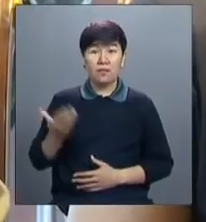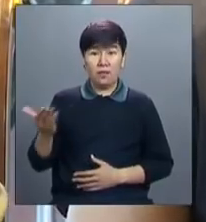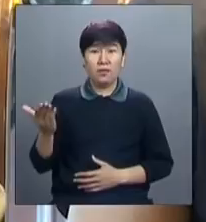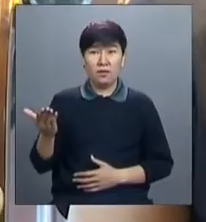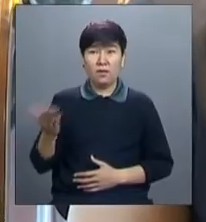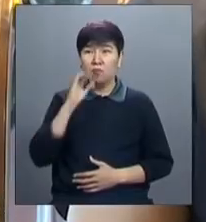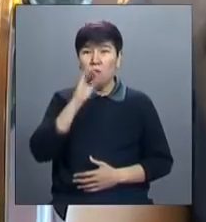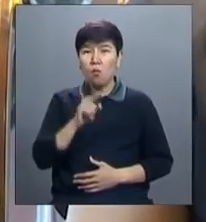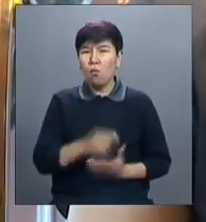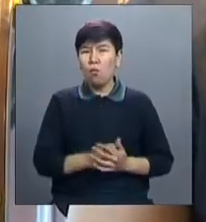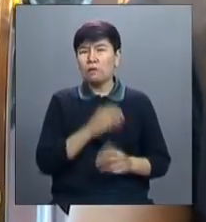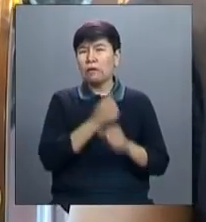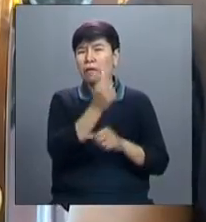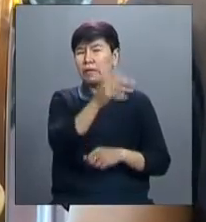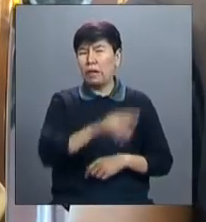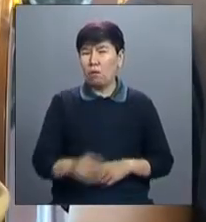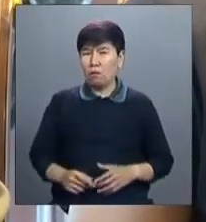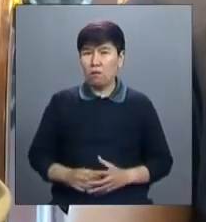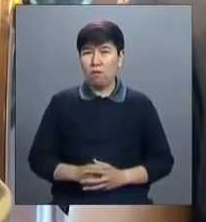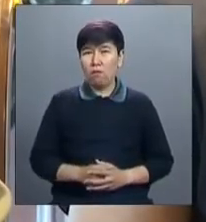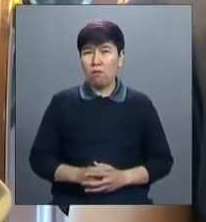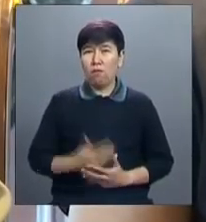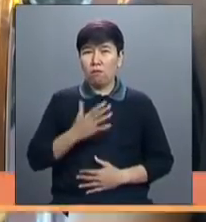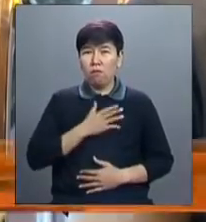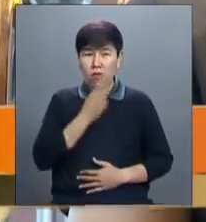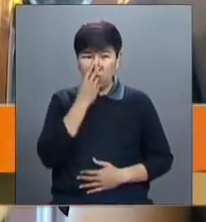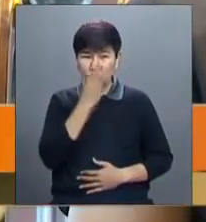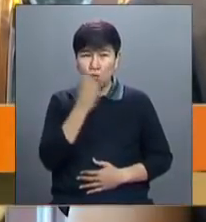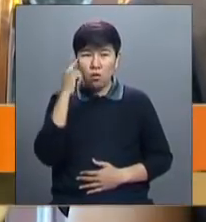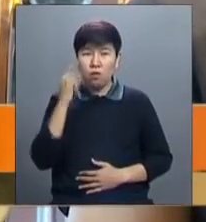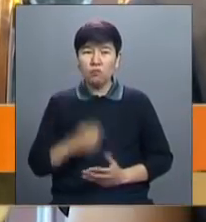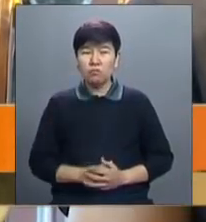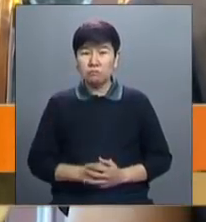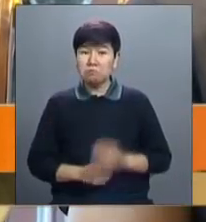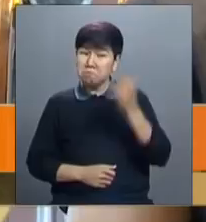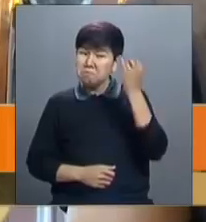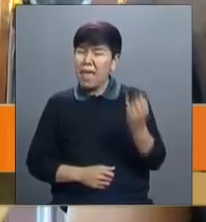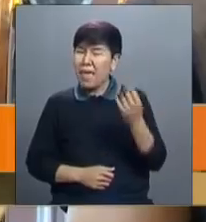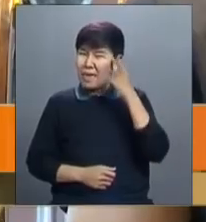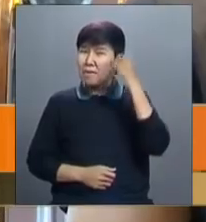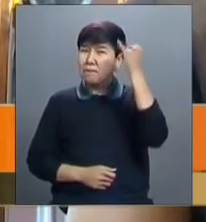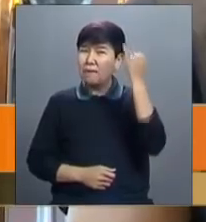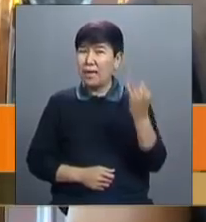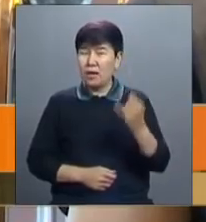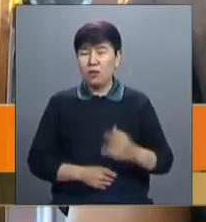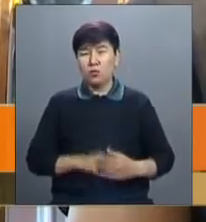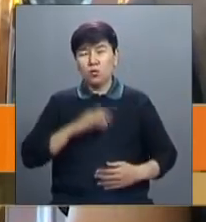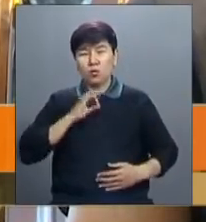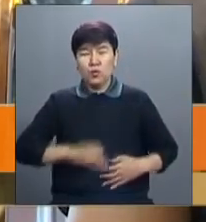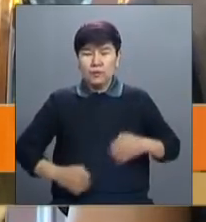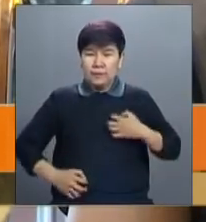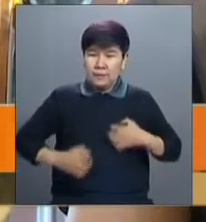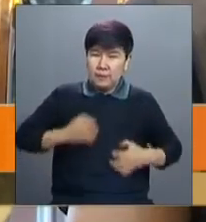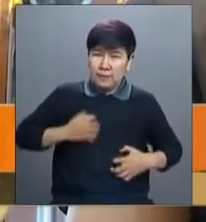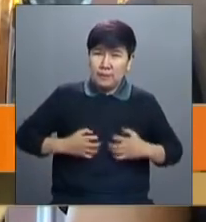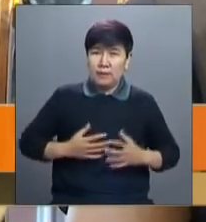ได้อย่างไรพอผมฟันธงว่าแพ้ก็ฟูมไฟโกรธผ